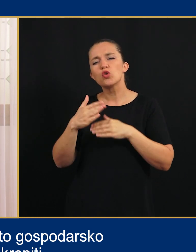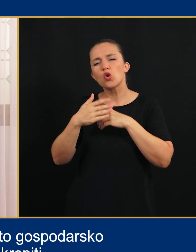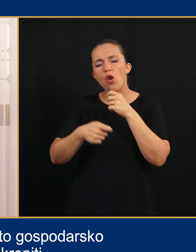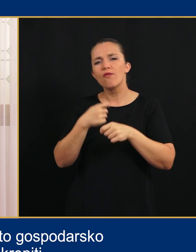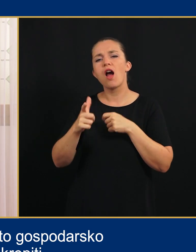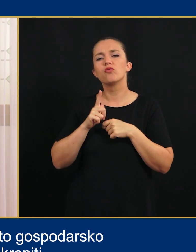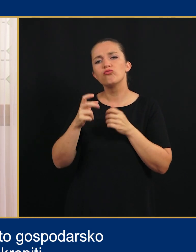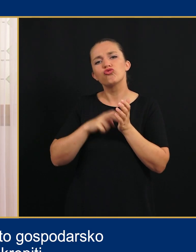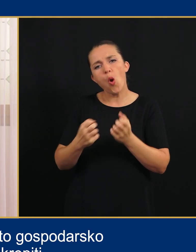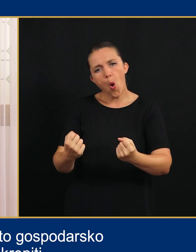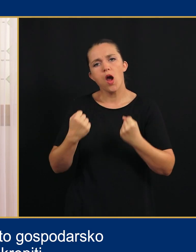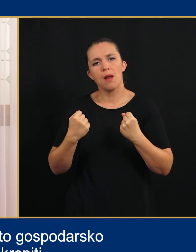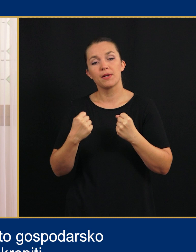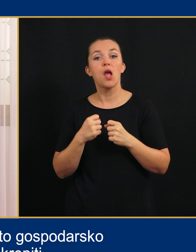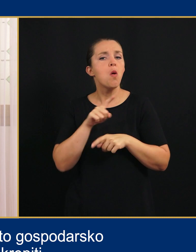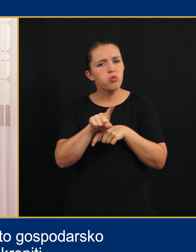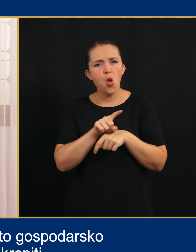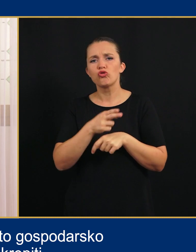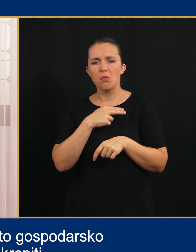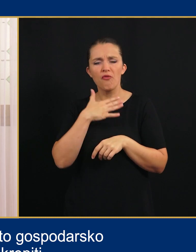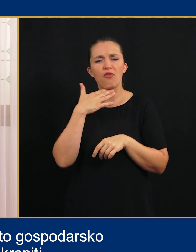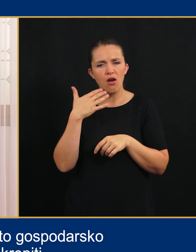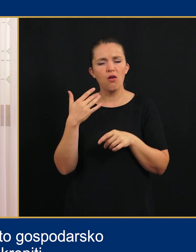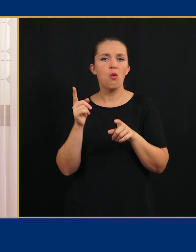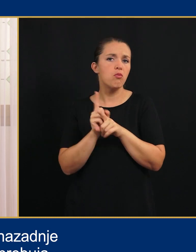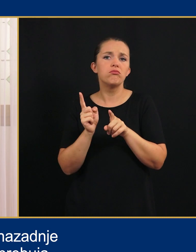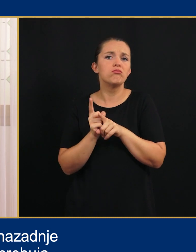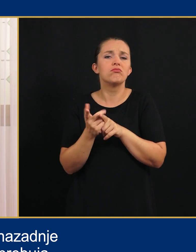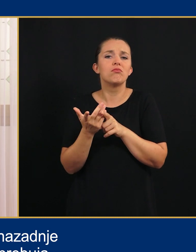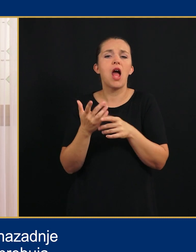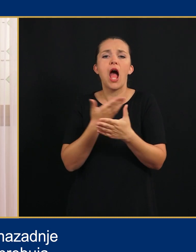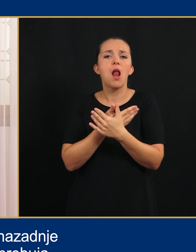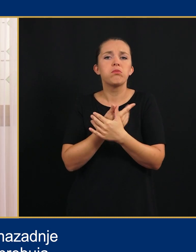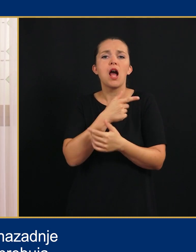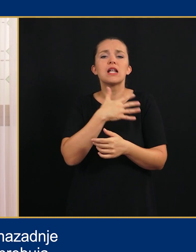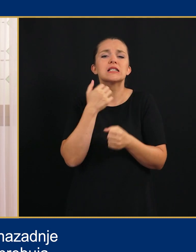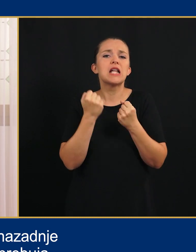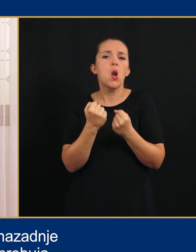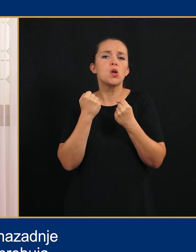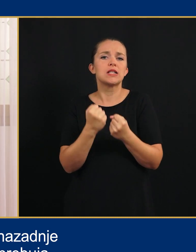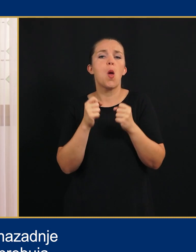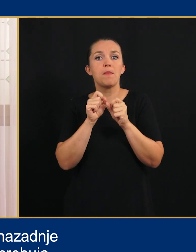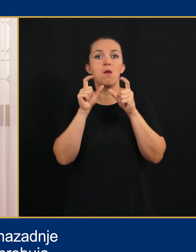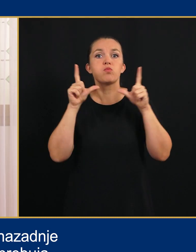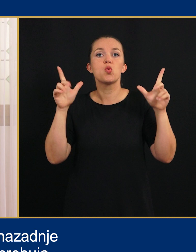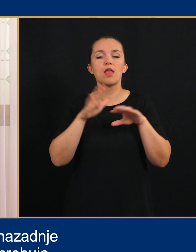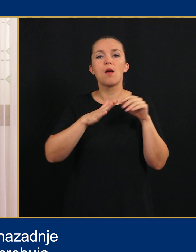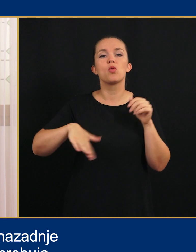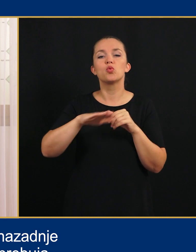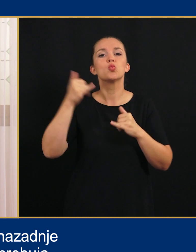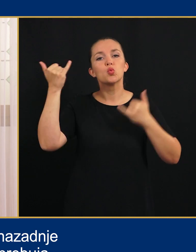to gospodarsko sodelovanje seveda okrepiti. Priložnosti je veliko. Nenazadnje se